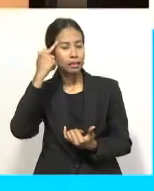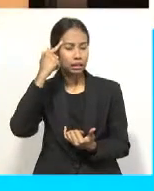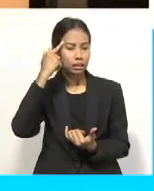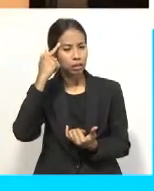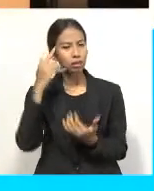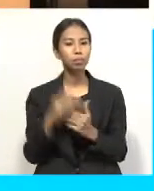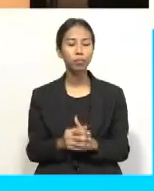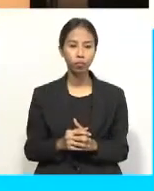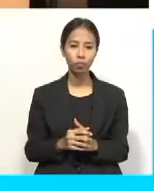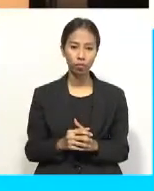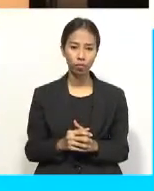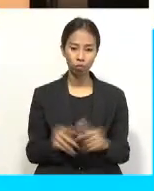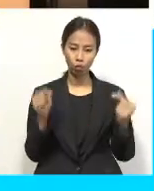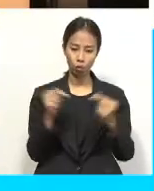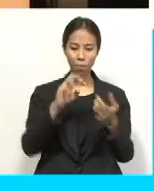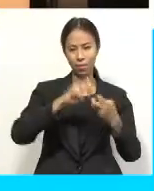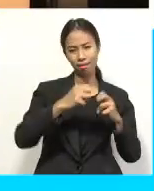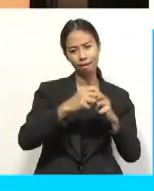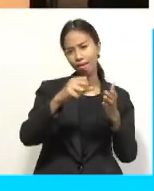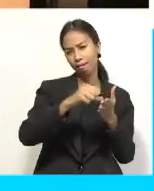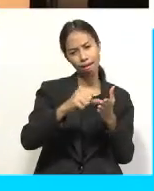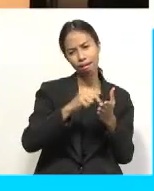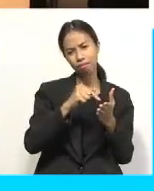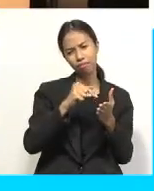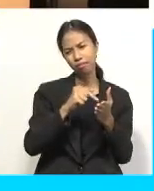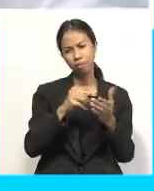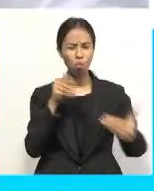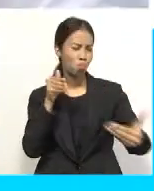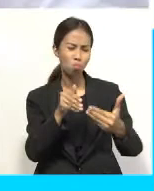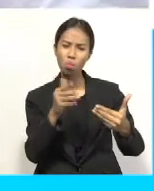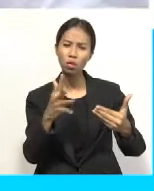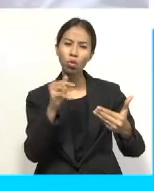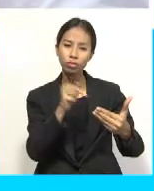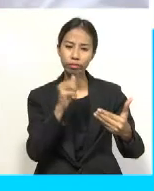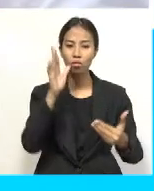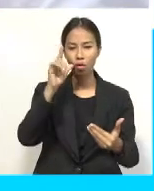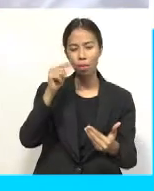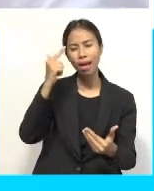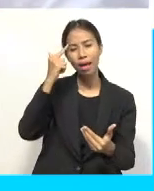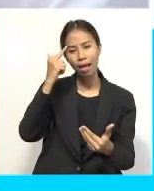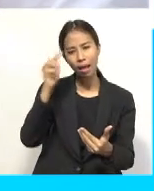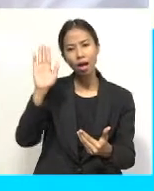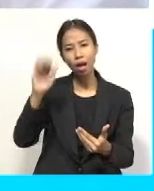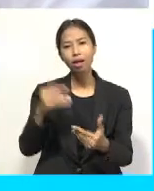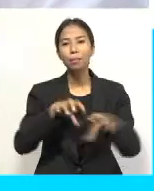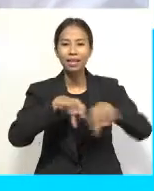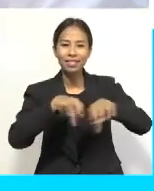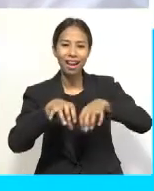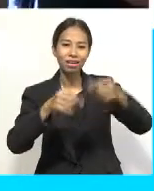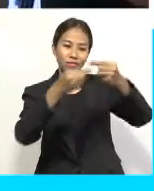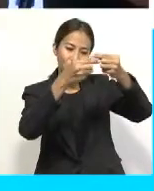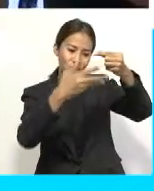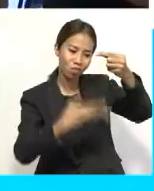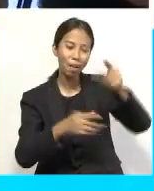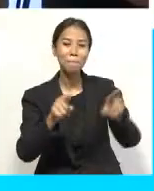ครองเห็นว่าการแก้ปัญหาเนี่ยเป็นการแก้ปัญหาที่ไม่ตรงจุดและผู้ปกครองก็เสนอว่าทำไมไม่จัดอันดับเหมือนเดิมคือใ